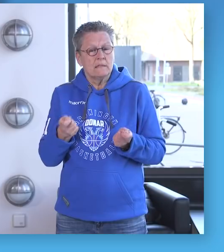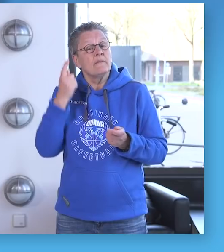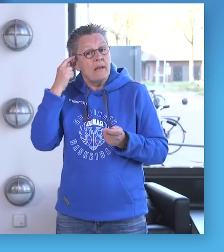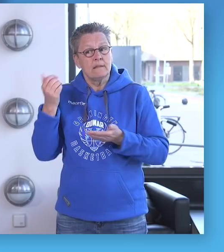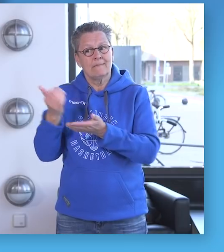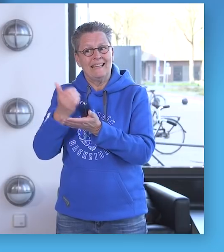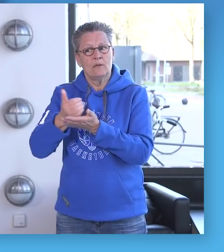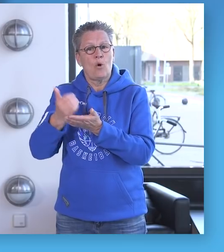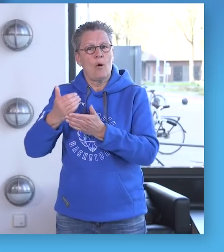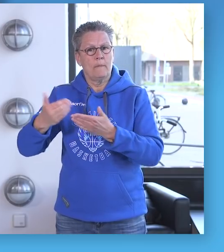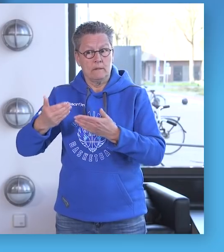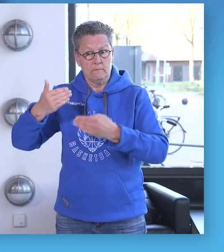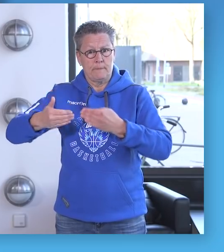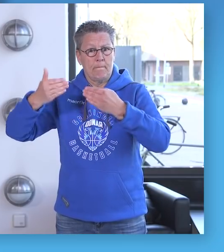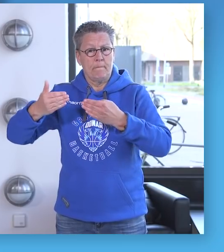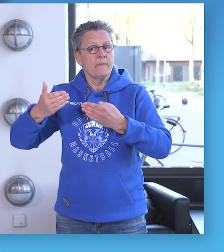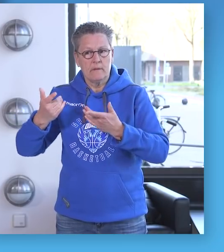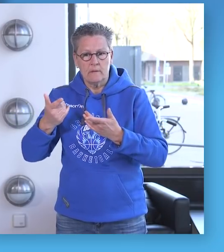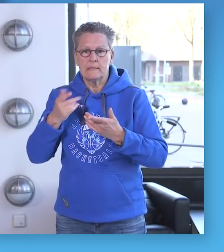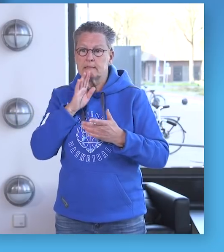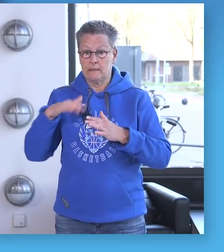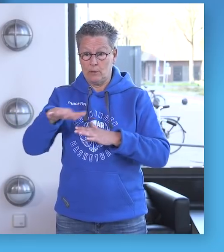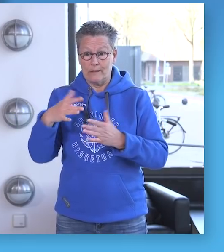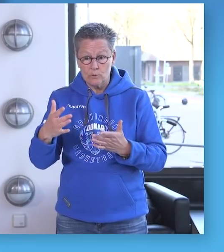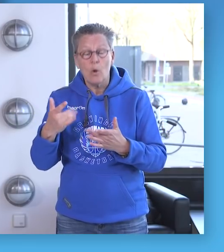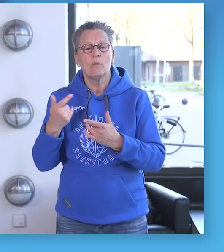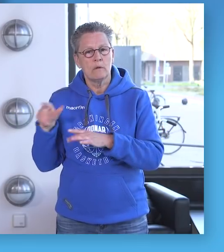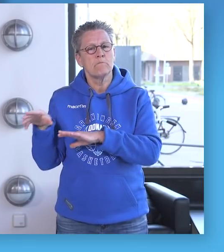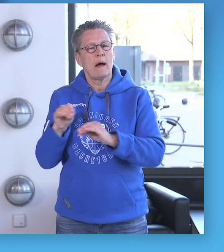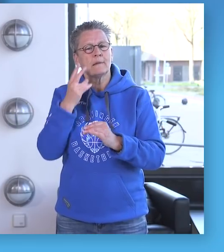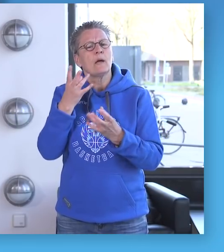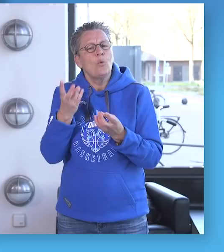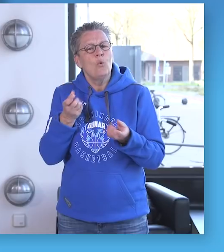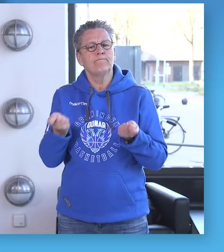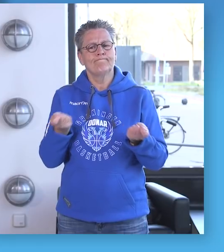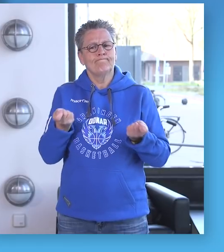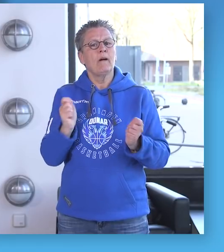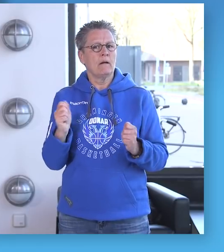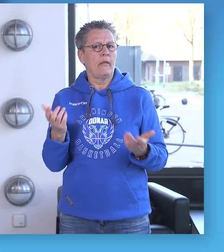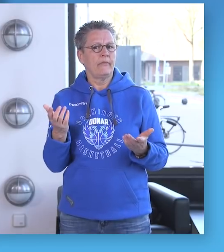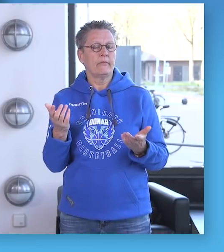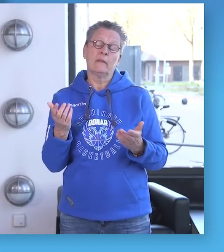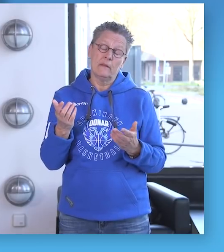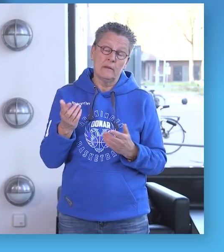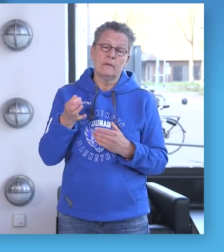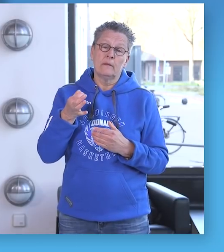dan moet je gewoon naar maatregelen kijken om als het ware te kijken van hoe je als het ware in controle komt. En dan kun je maar beter een